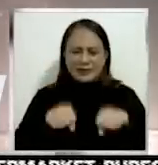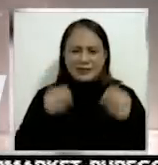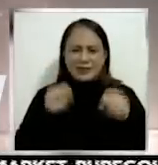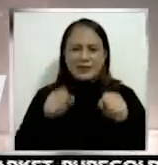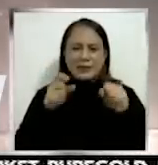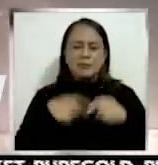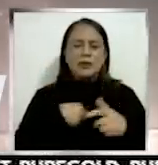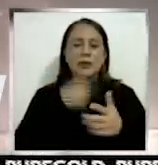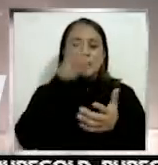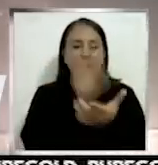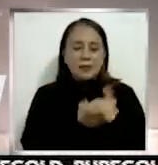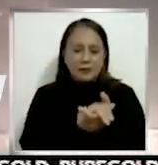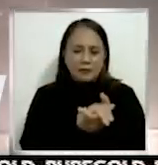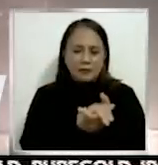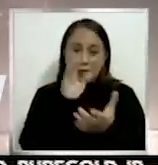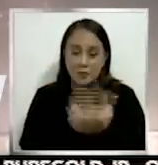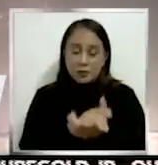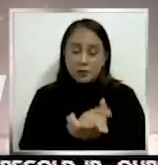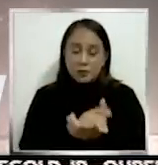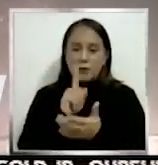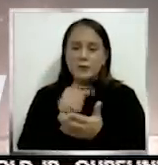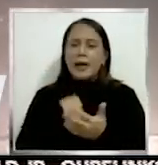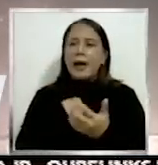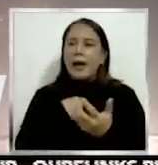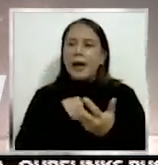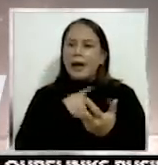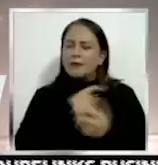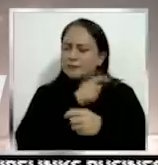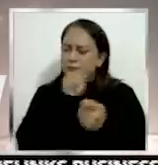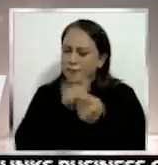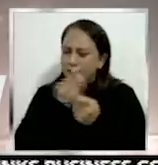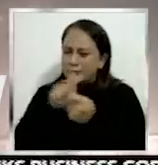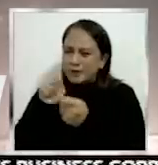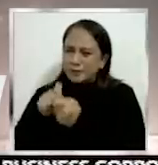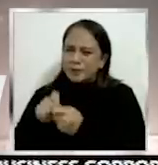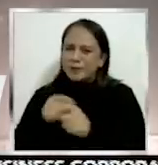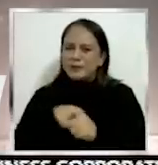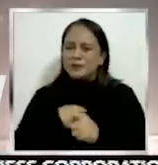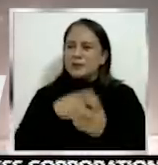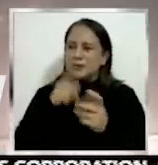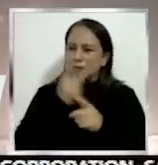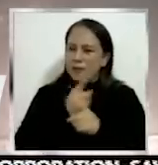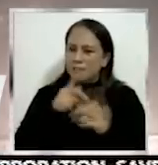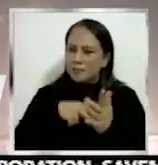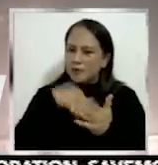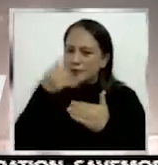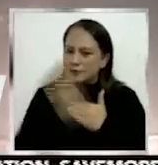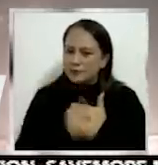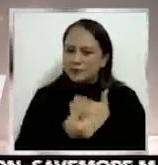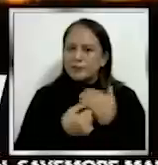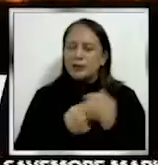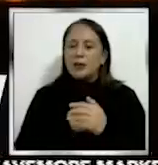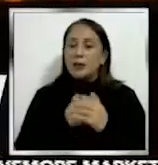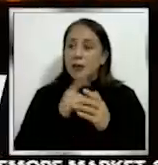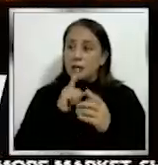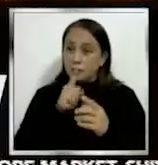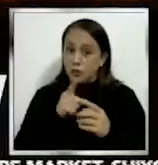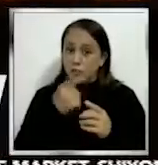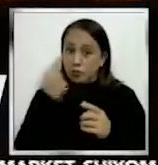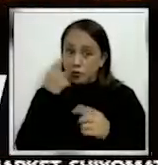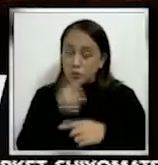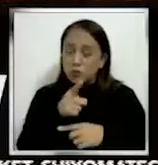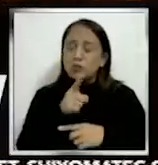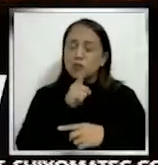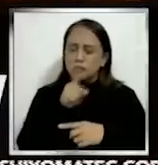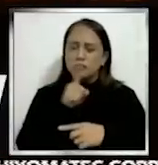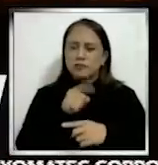ako na may timing ho talaga para sa mga tamang project and kung para sa'yo talaga para sa'yo. Naghihintay